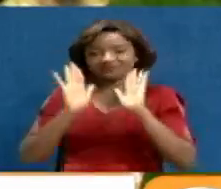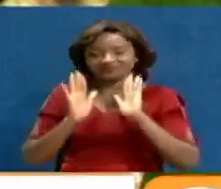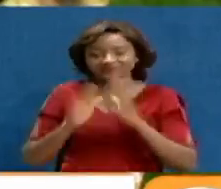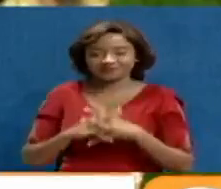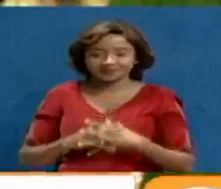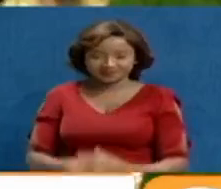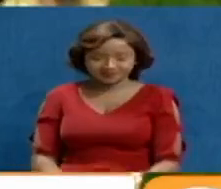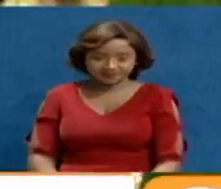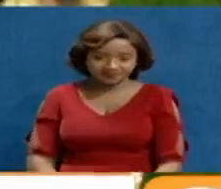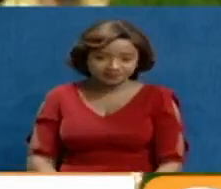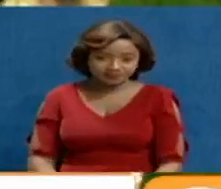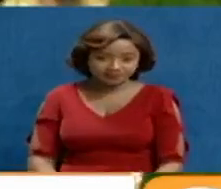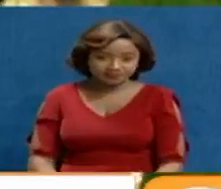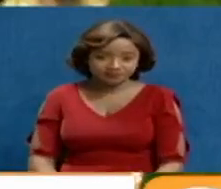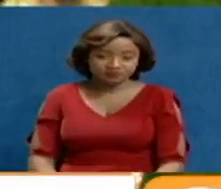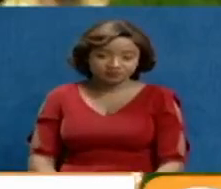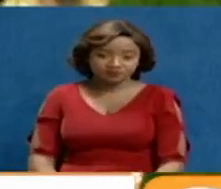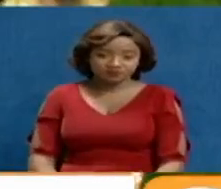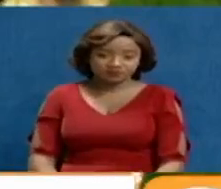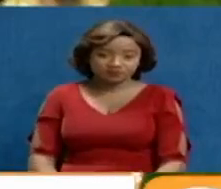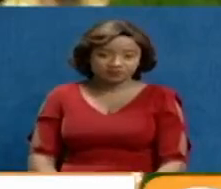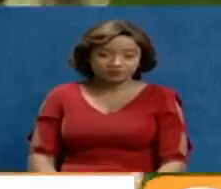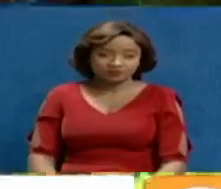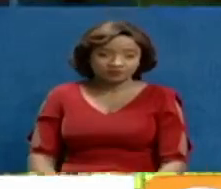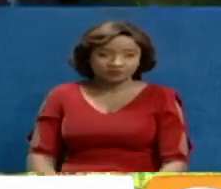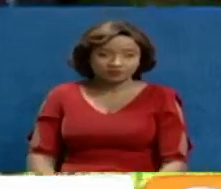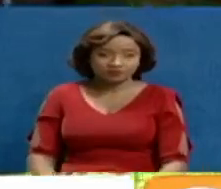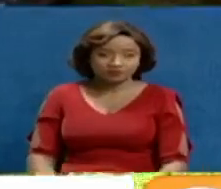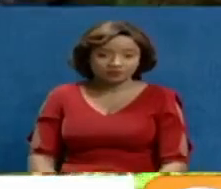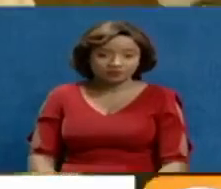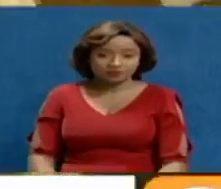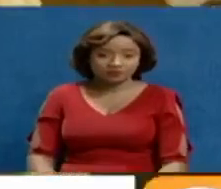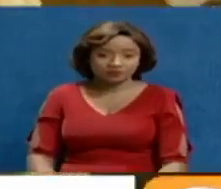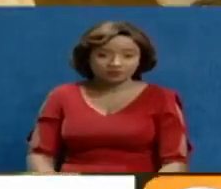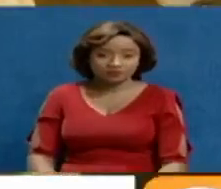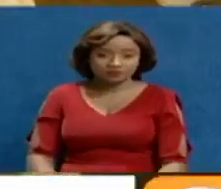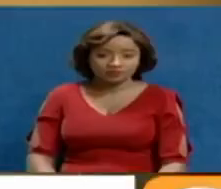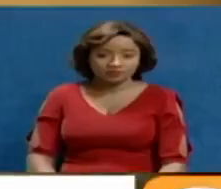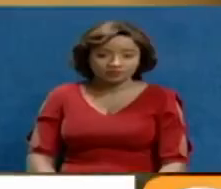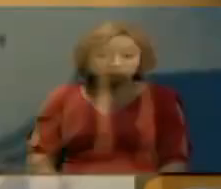Lakini uchungu na ilikuwa ni uchungu. Mashirima Kapombe, Citizen TV.